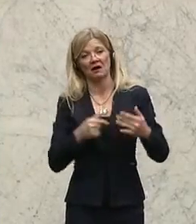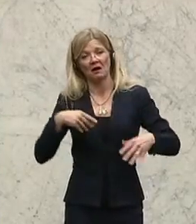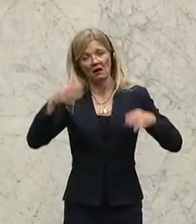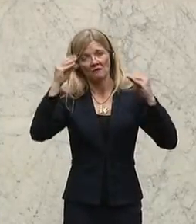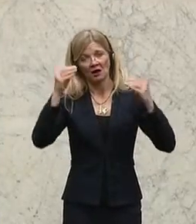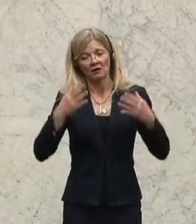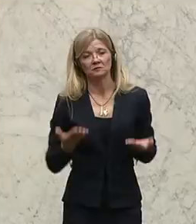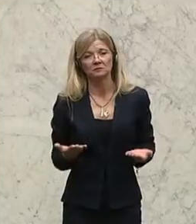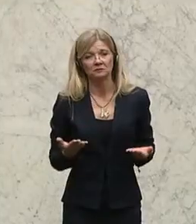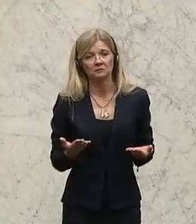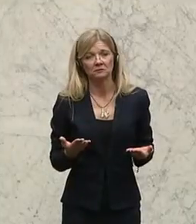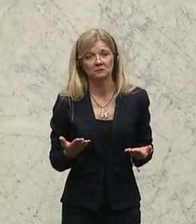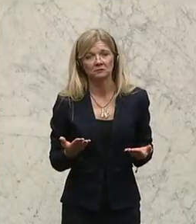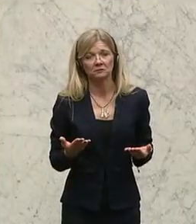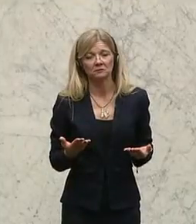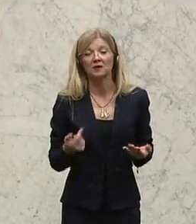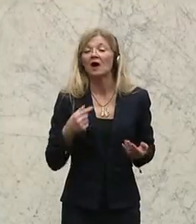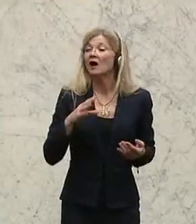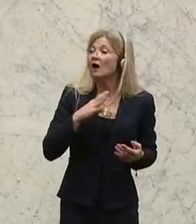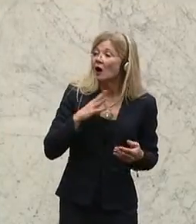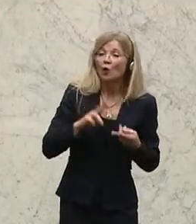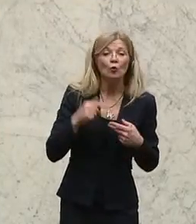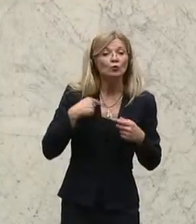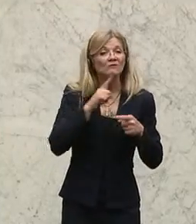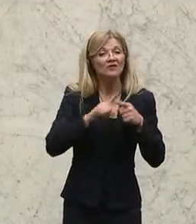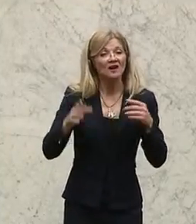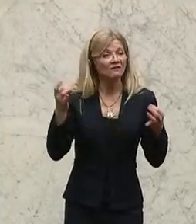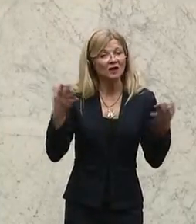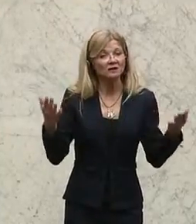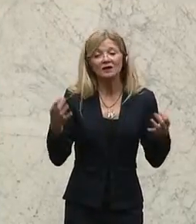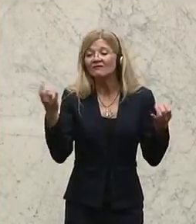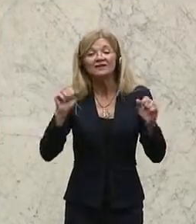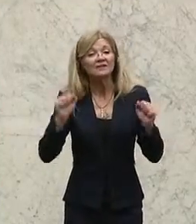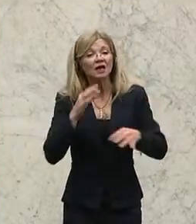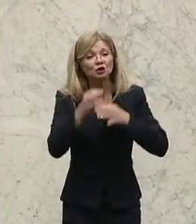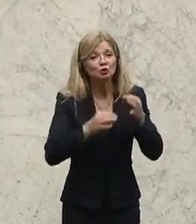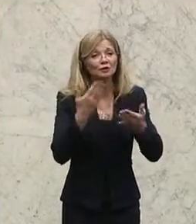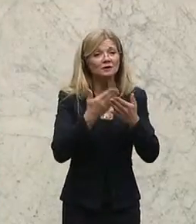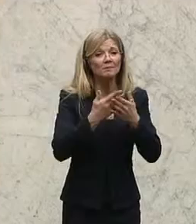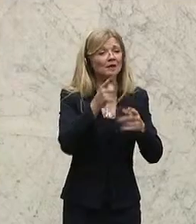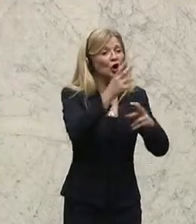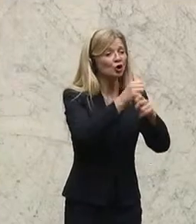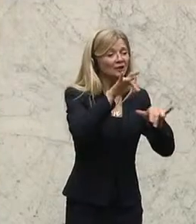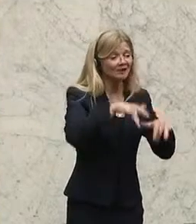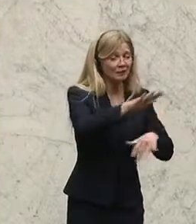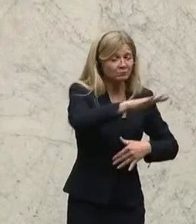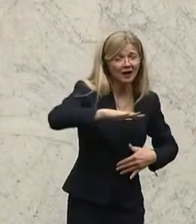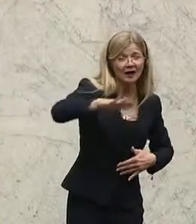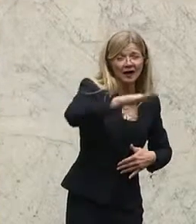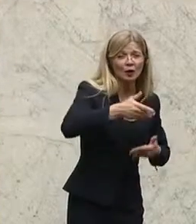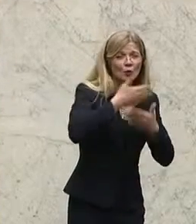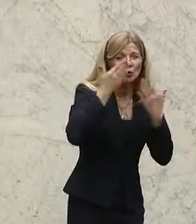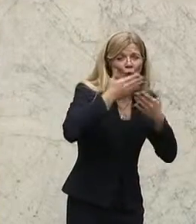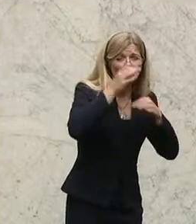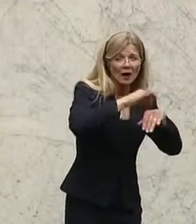Was kann man denn tun, um unterversorgte österreichische Regionen wieder zu versorgen? Und bitteschön, da brauchen wir nur über die Grenzen